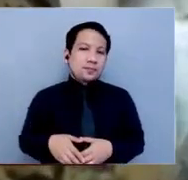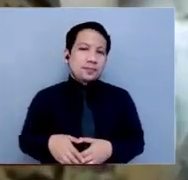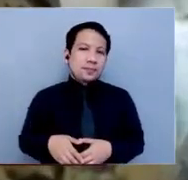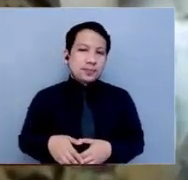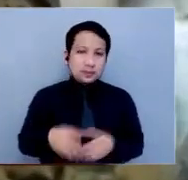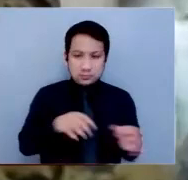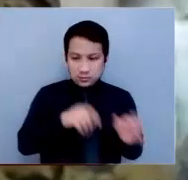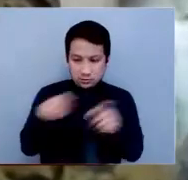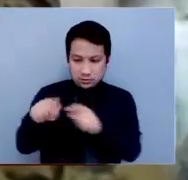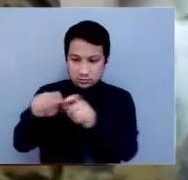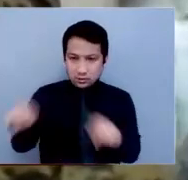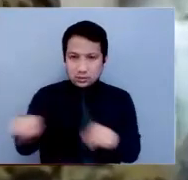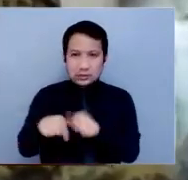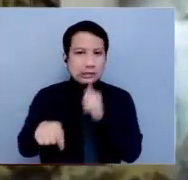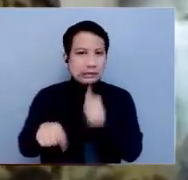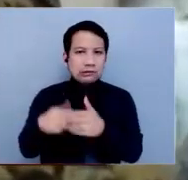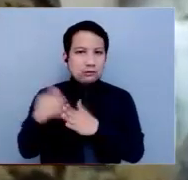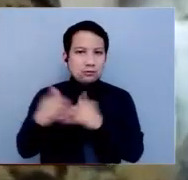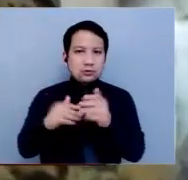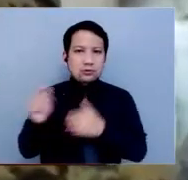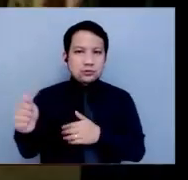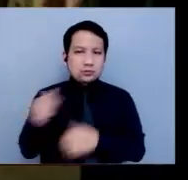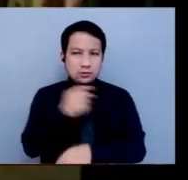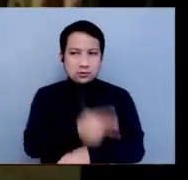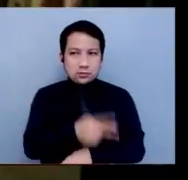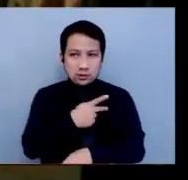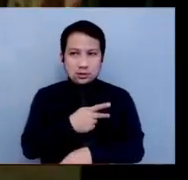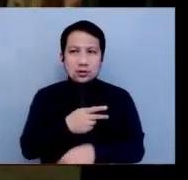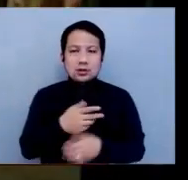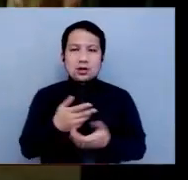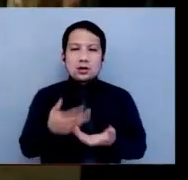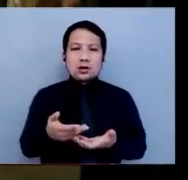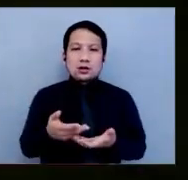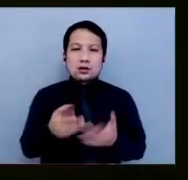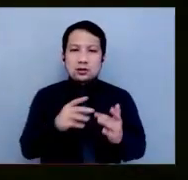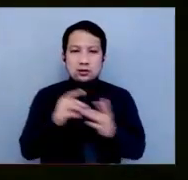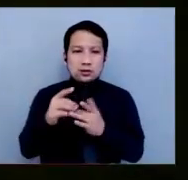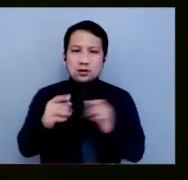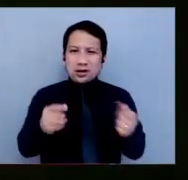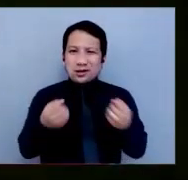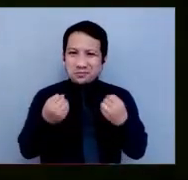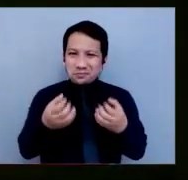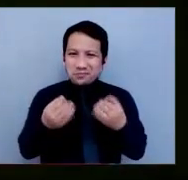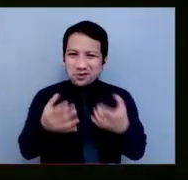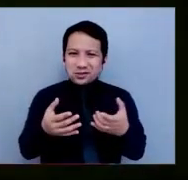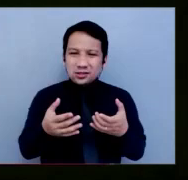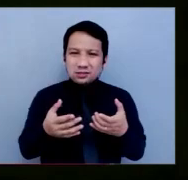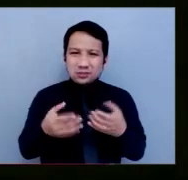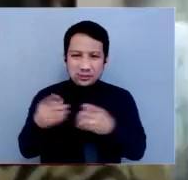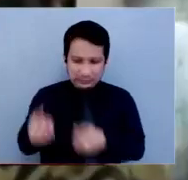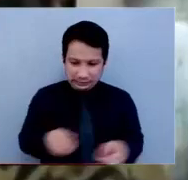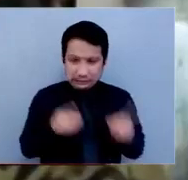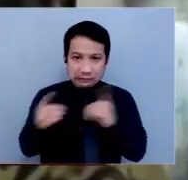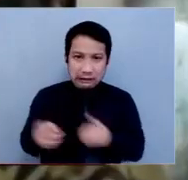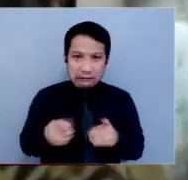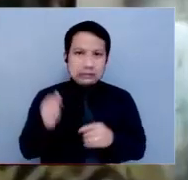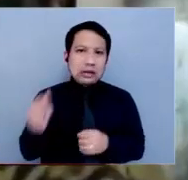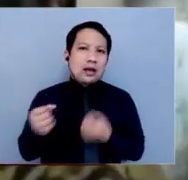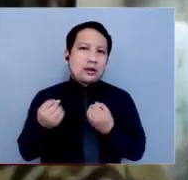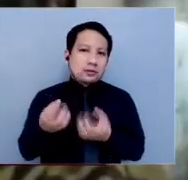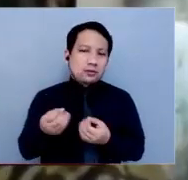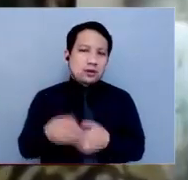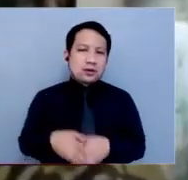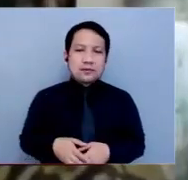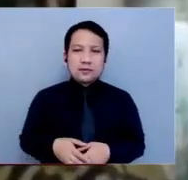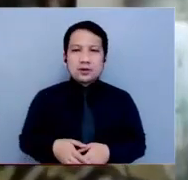which is not comfortable for them, especially ang marami pa rin nagda-dialysis sa kanila. It's alarming because